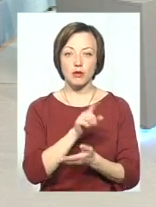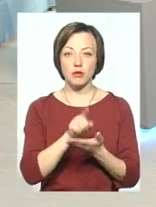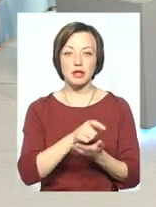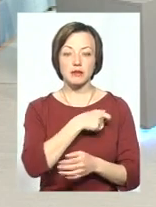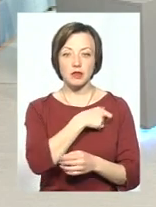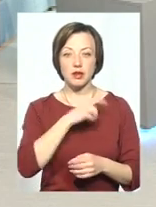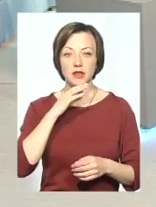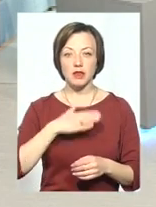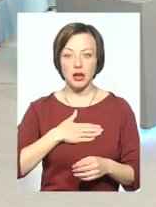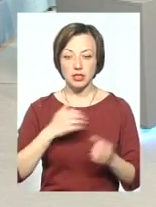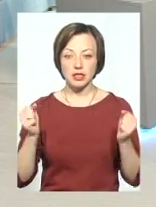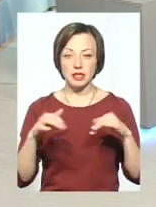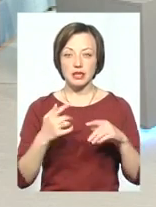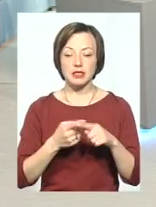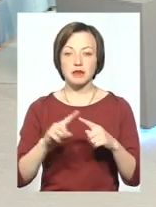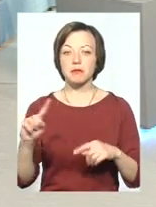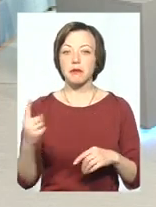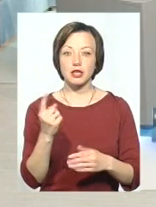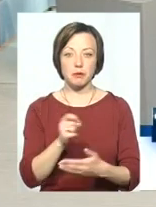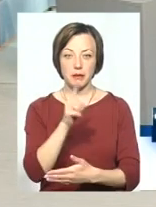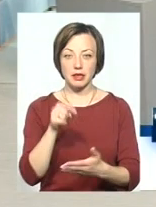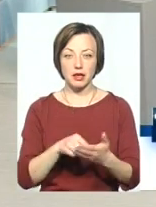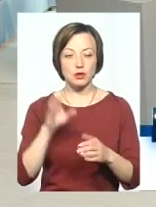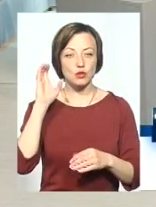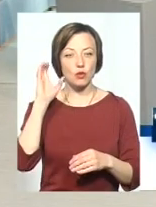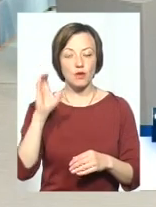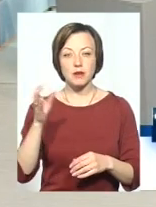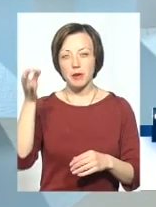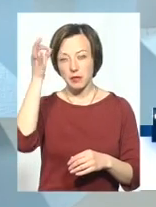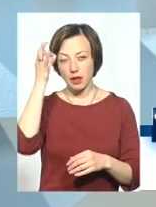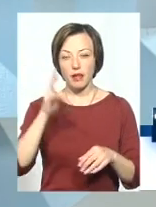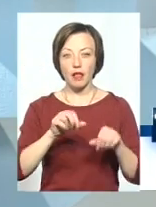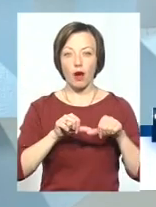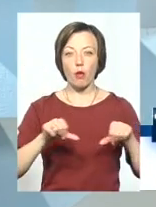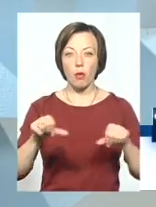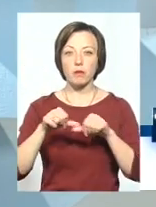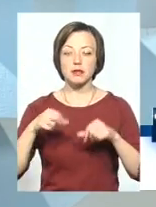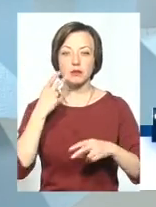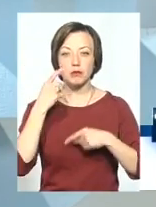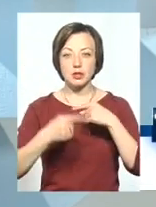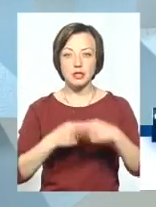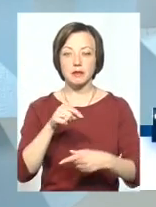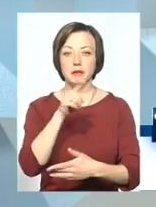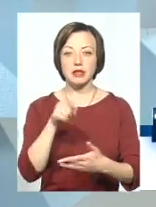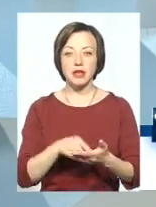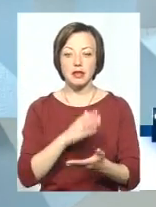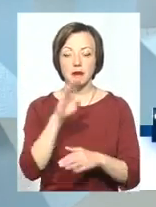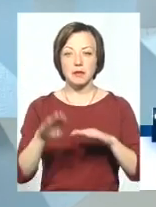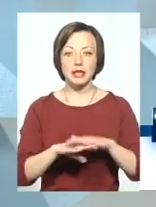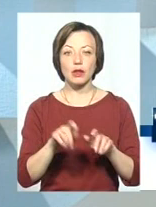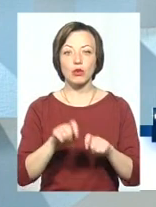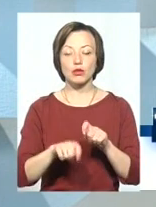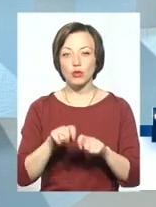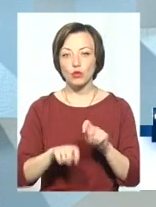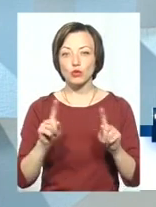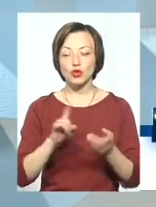депутатів наше скликання, це одне із перших питань, яке заслуховувалося, пам'ятаю, на комісіях. І це постійно питання знаходиться під контролем, тому